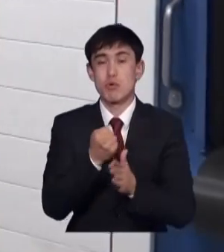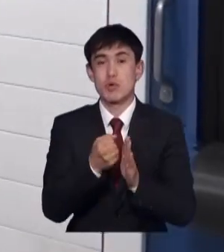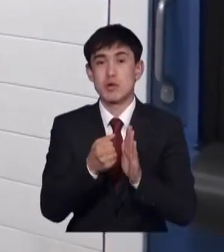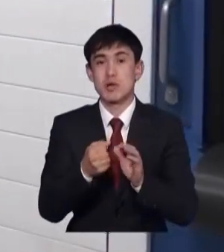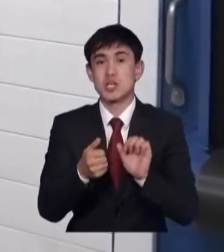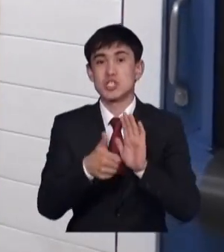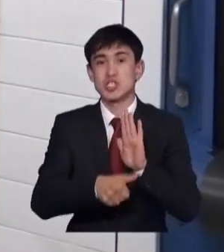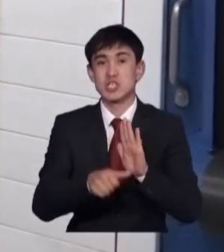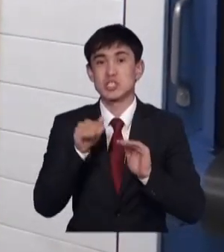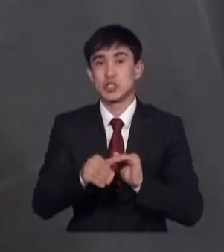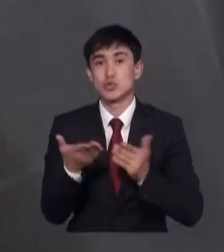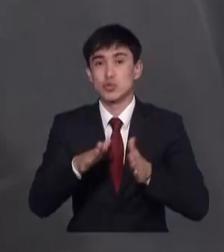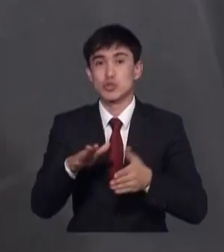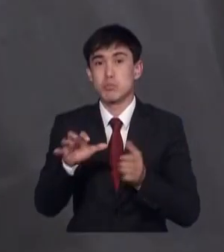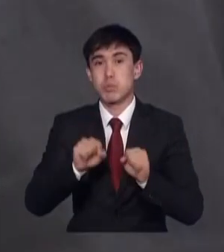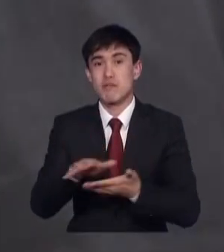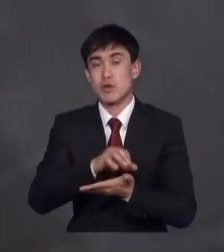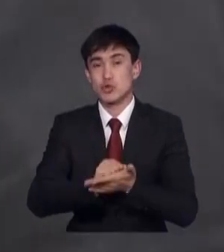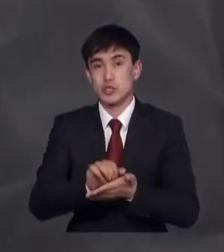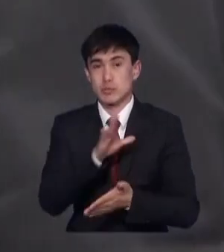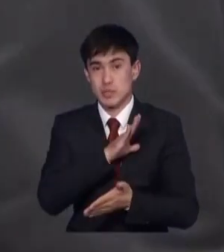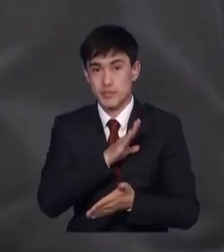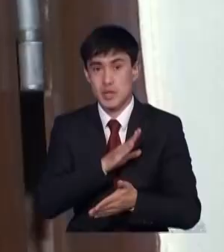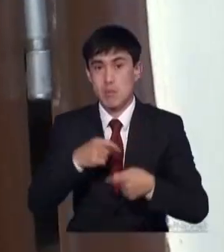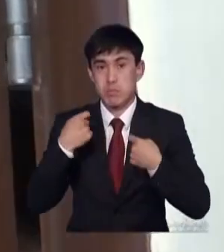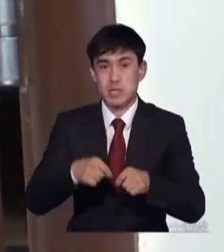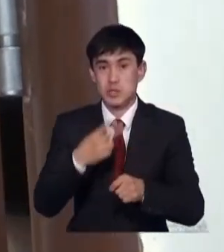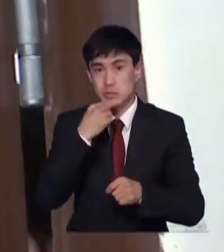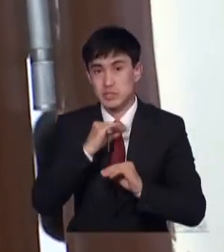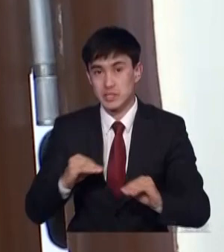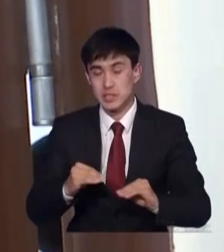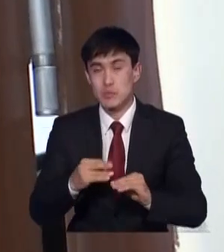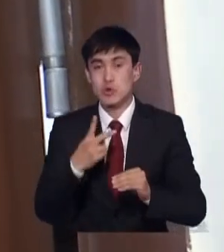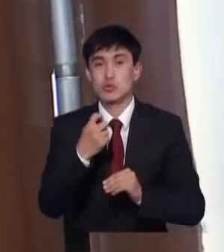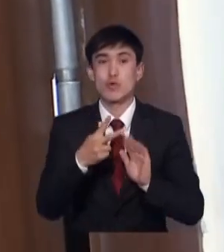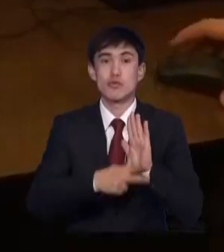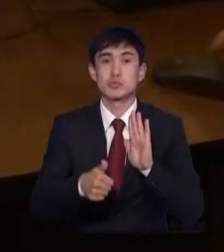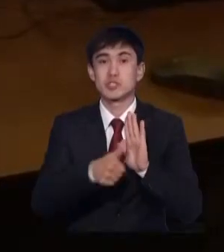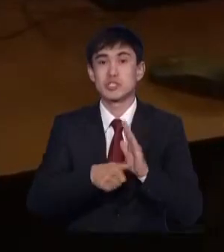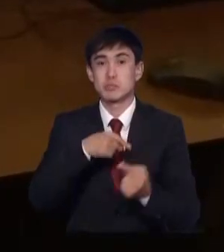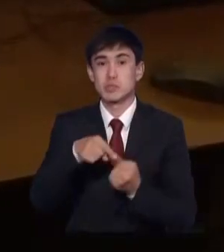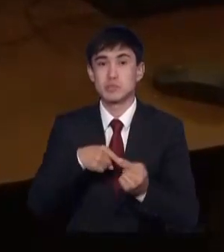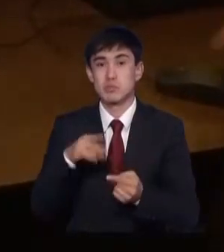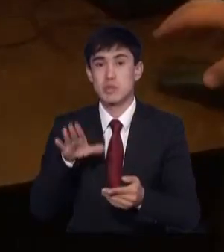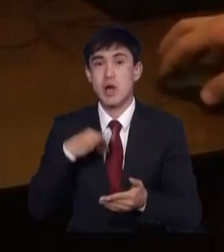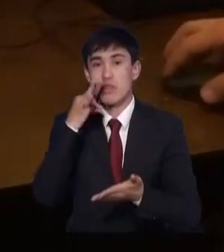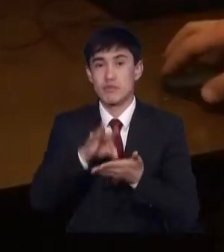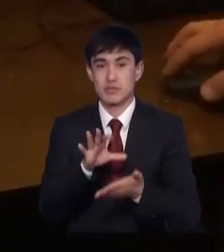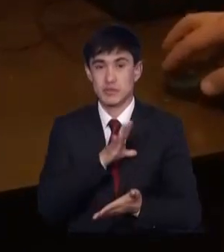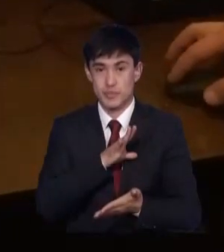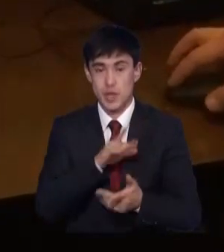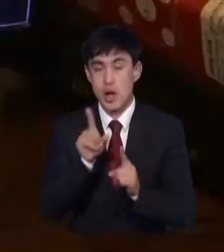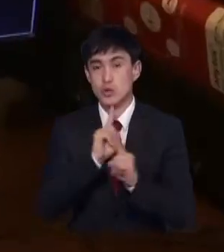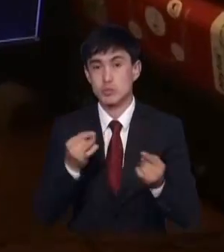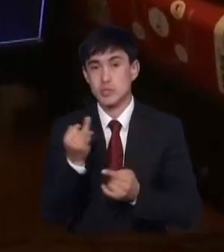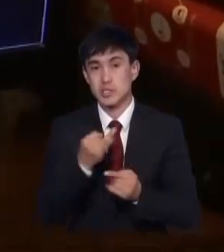правонарушений отметим Что за продажу табачных изделий несовершеннолетним 186 предпринимателей были привлечены к ответственности